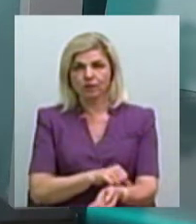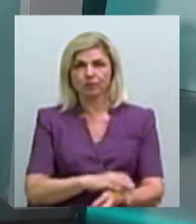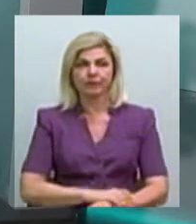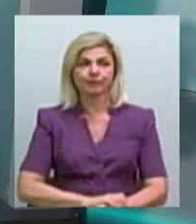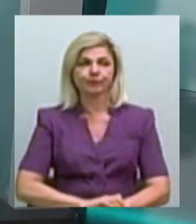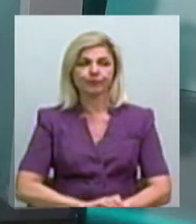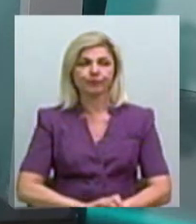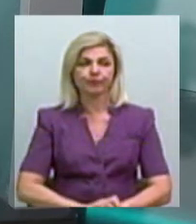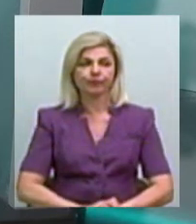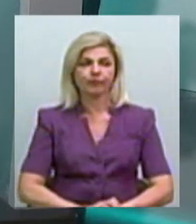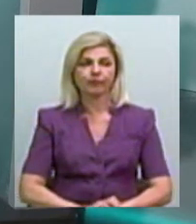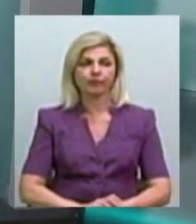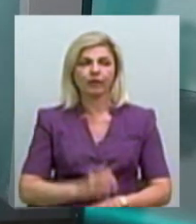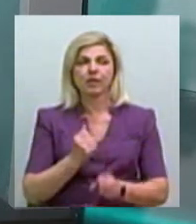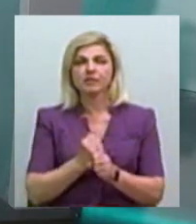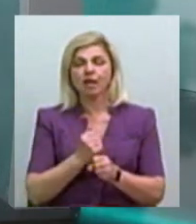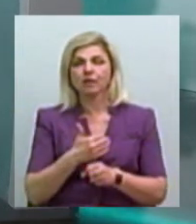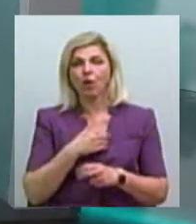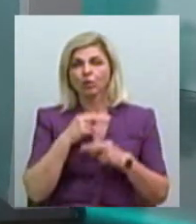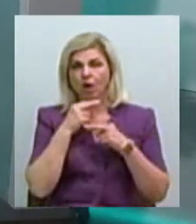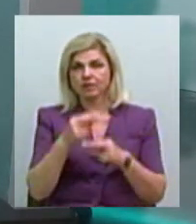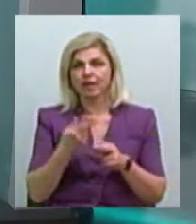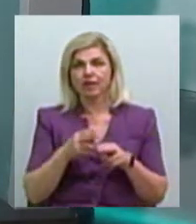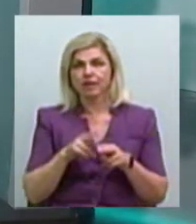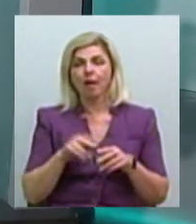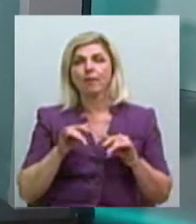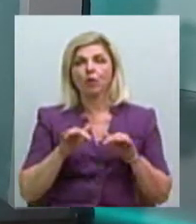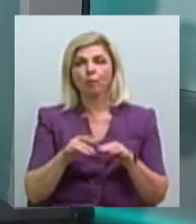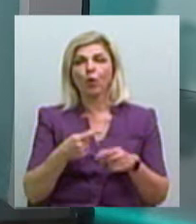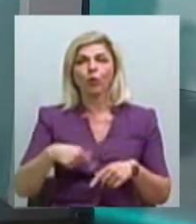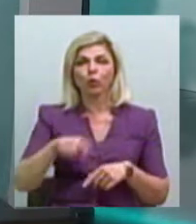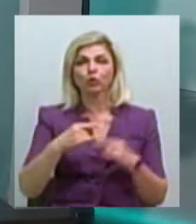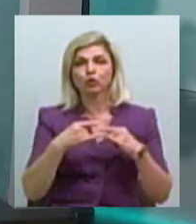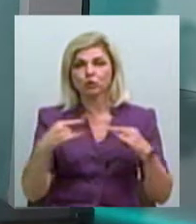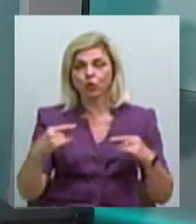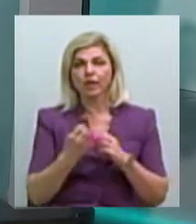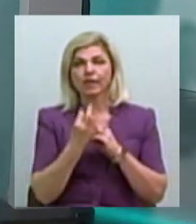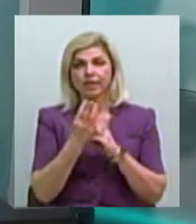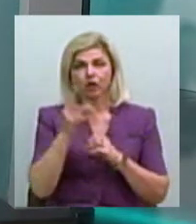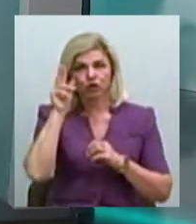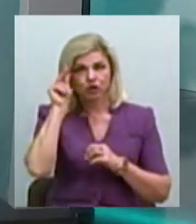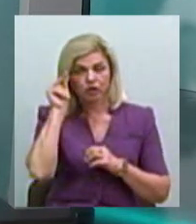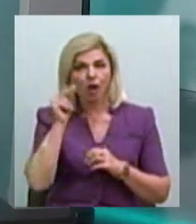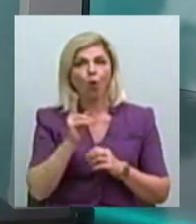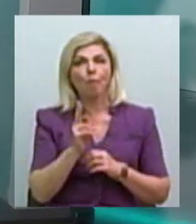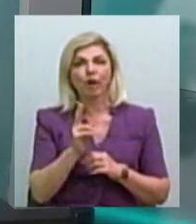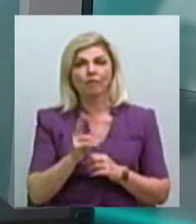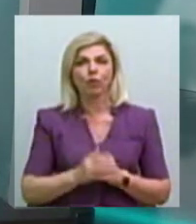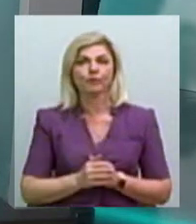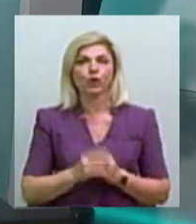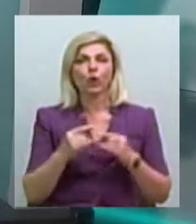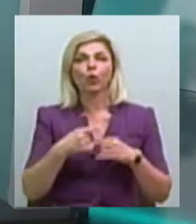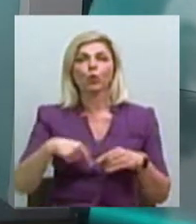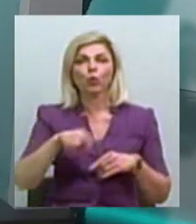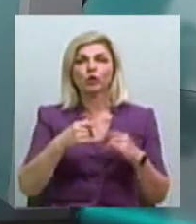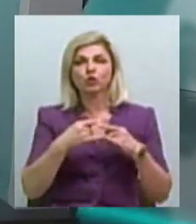Немножечко хочу сделать акцент на этом мероприятии, на круглом столе, который прошел в Коблево 13 числа. Круглый стол